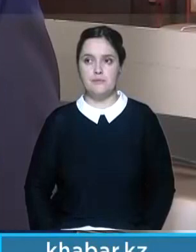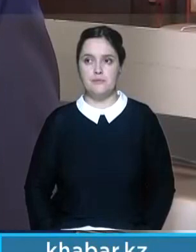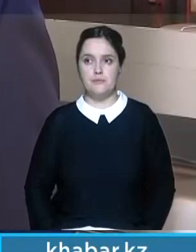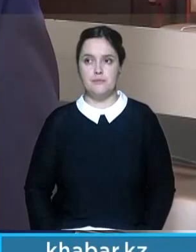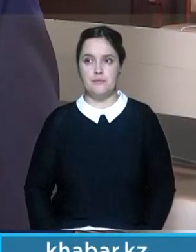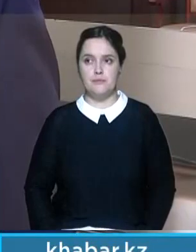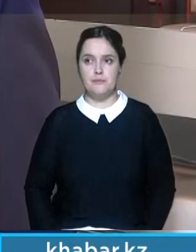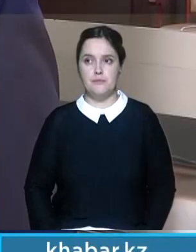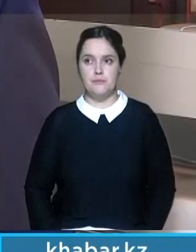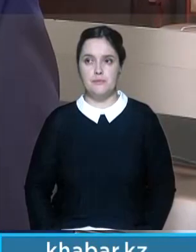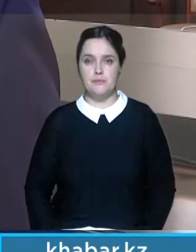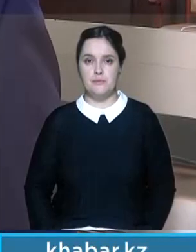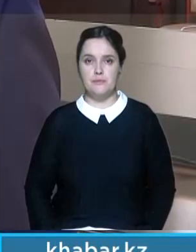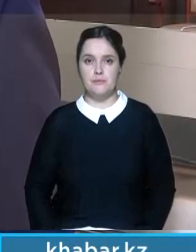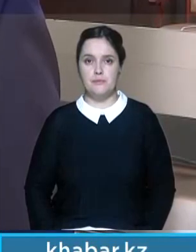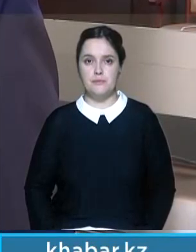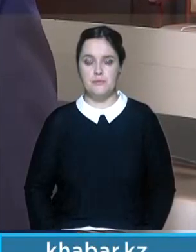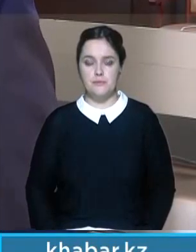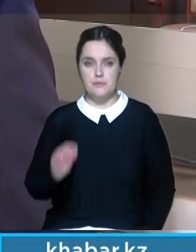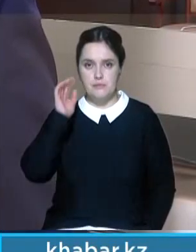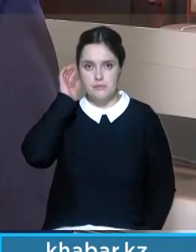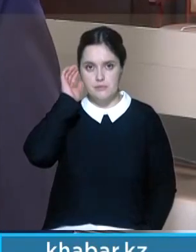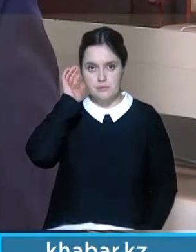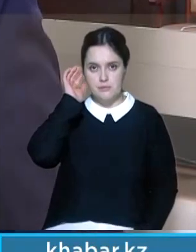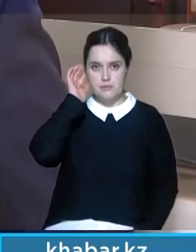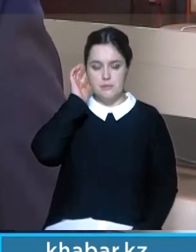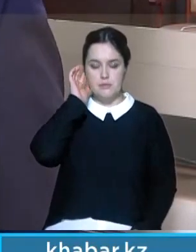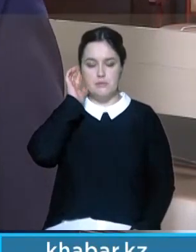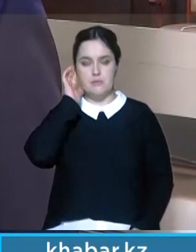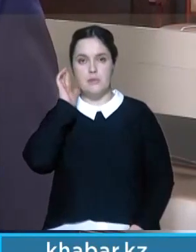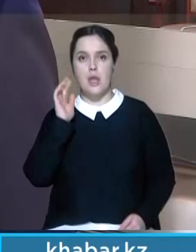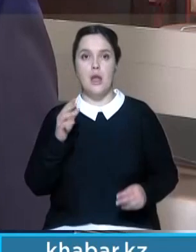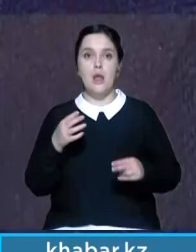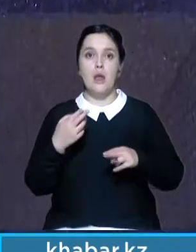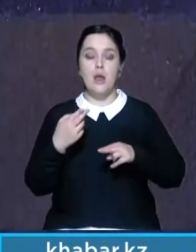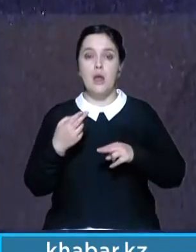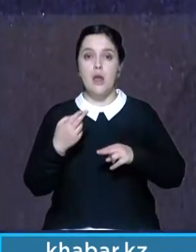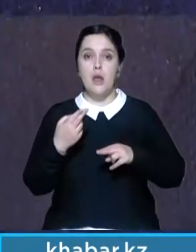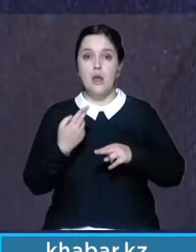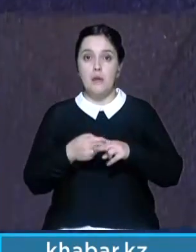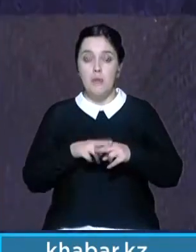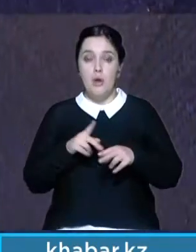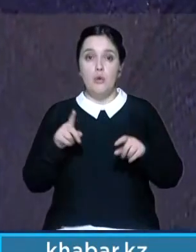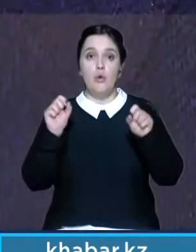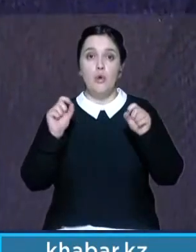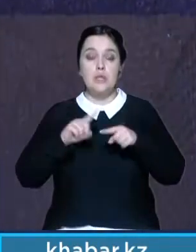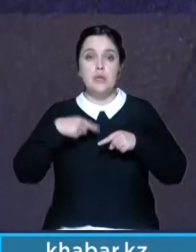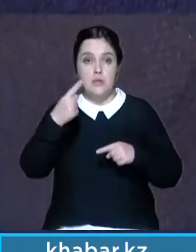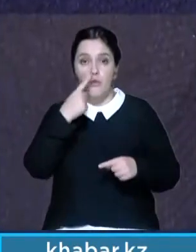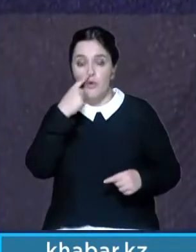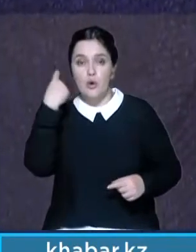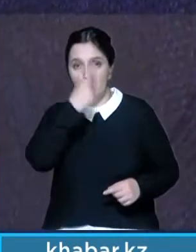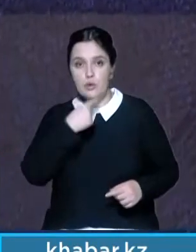бизнес возражает что самостоятельно отдельно идёт проверка потом идёт начисление что со следующего года мы